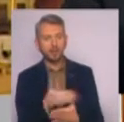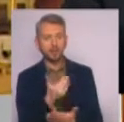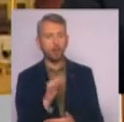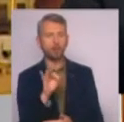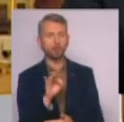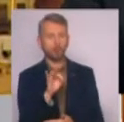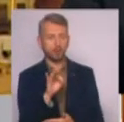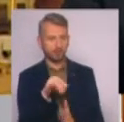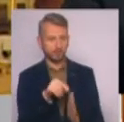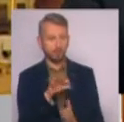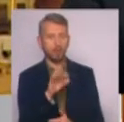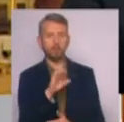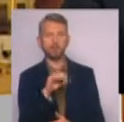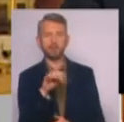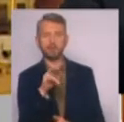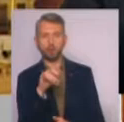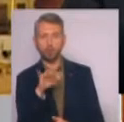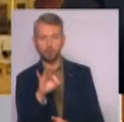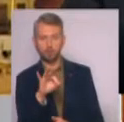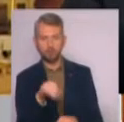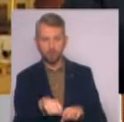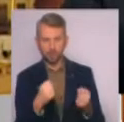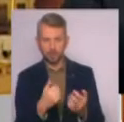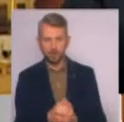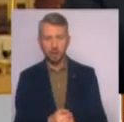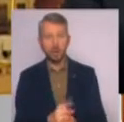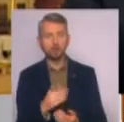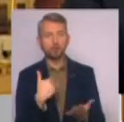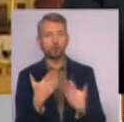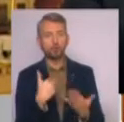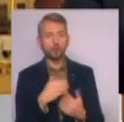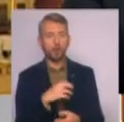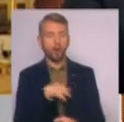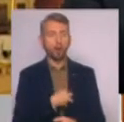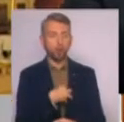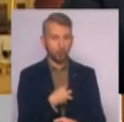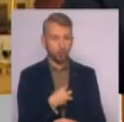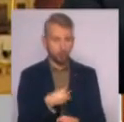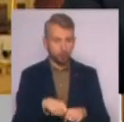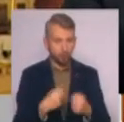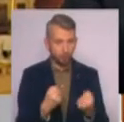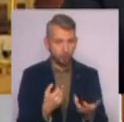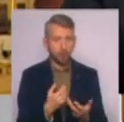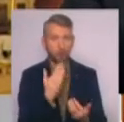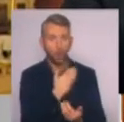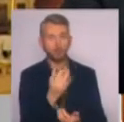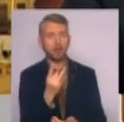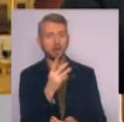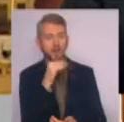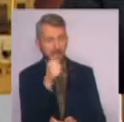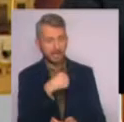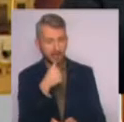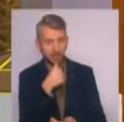обструктивного компоненту. А дійсно, що стосується бронхообструктивного компоненту, останній рік,